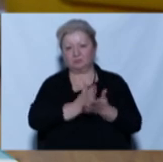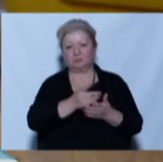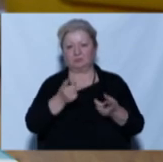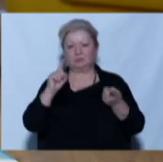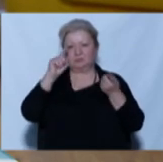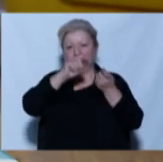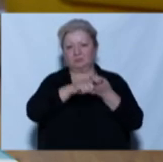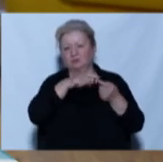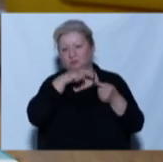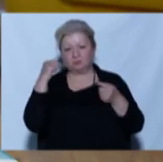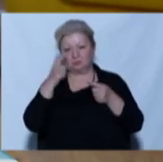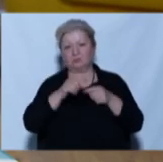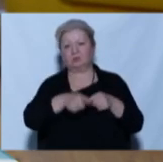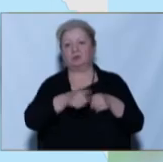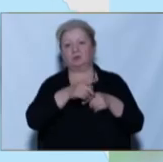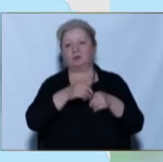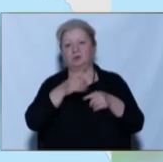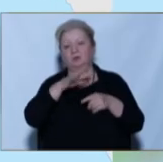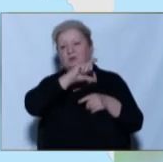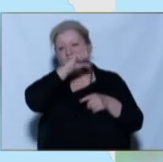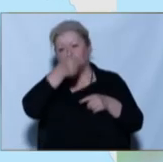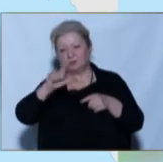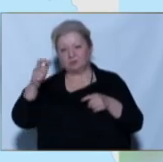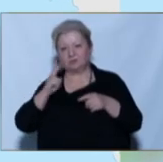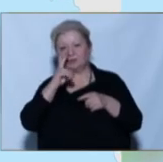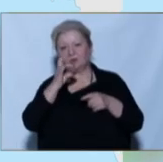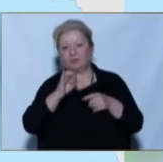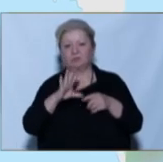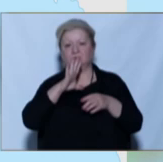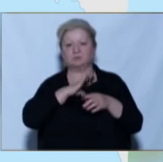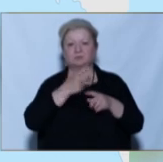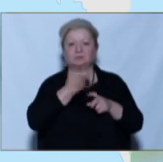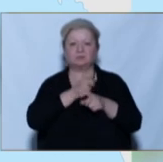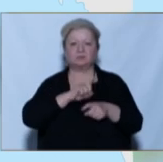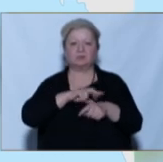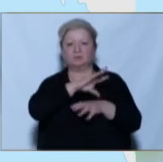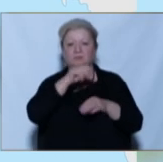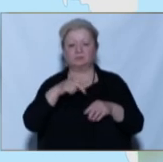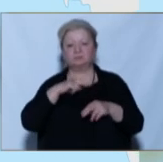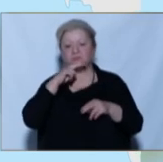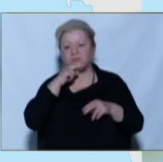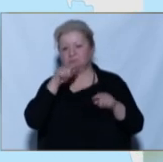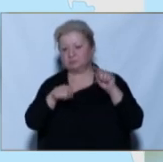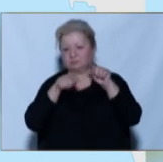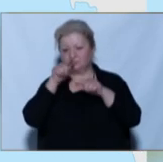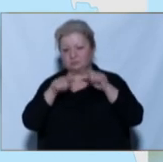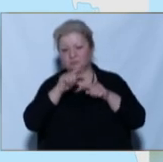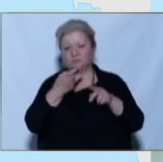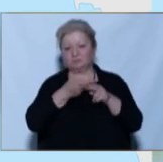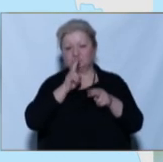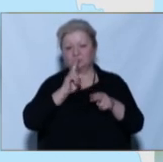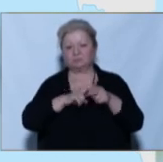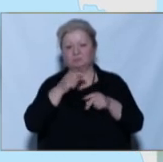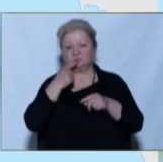ყოველთვის იქცევდა სხვა ქვეყნების ყურადღებას, იმდენად რამდენადაც მისი გეოგრაფიული მდებარეობა და გეოპოლიტიკური მნიშვნელობა საუკუნეების